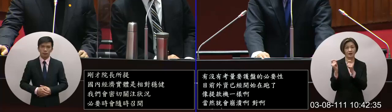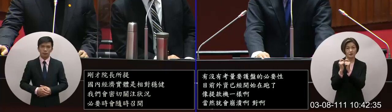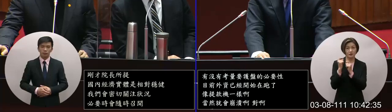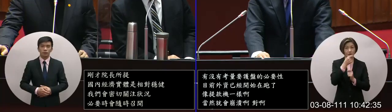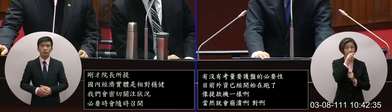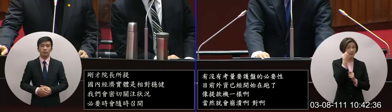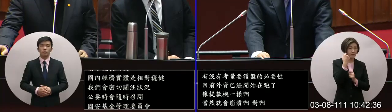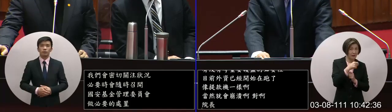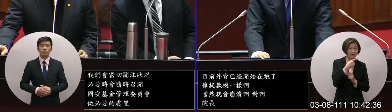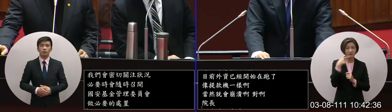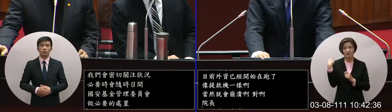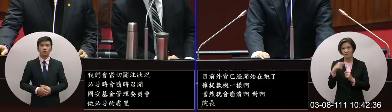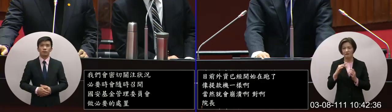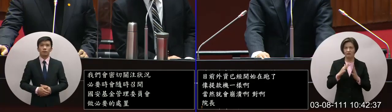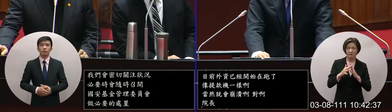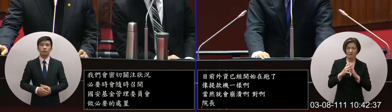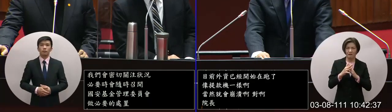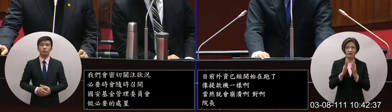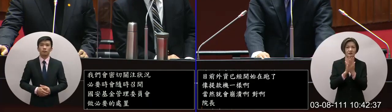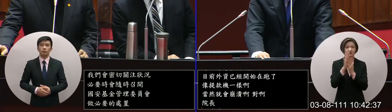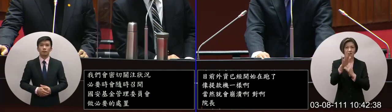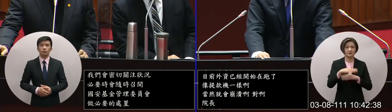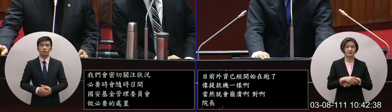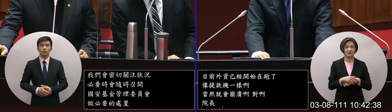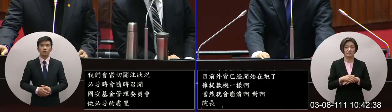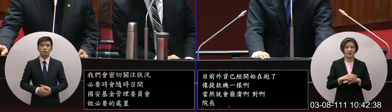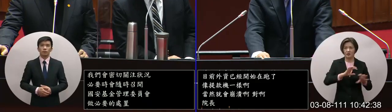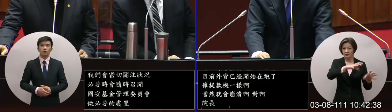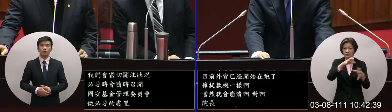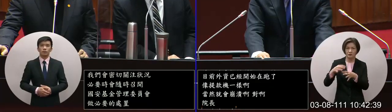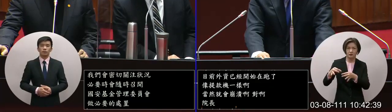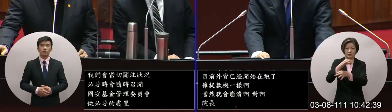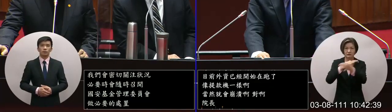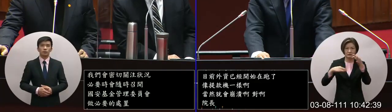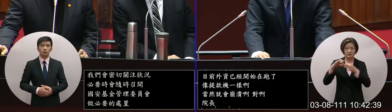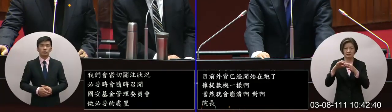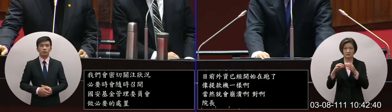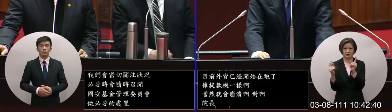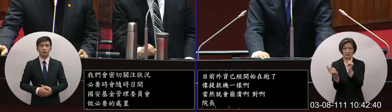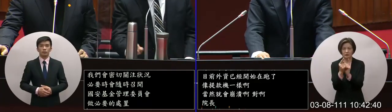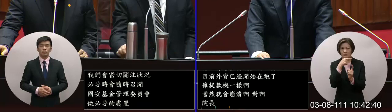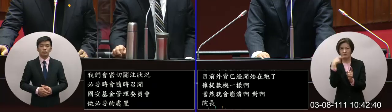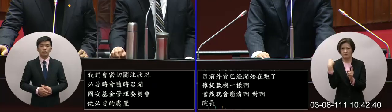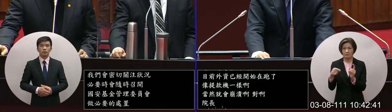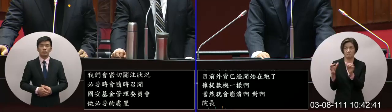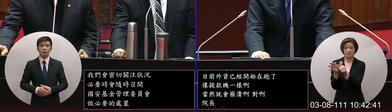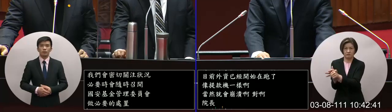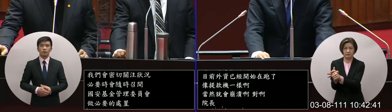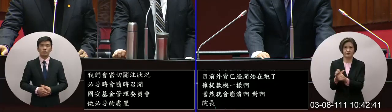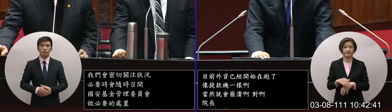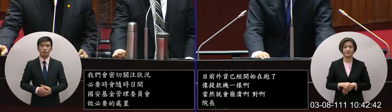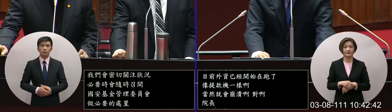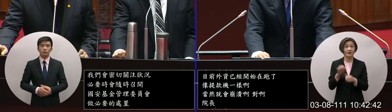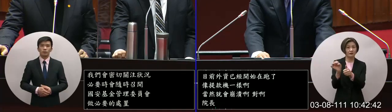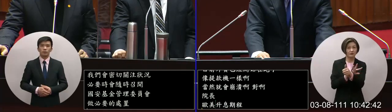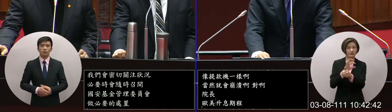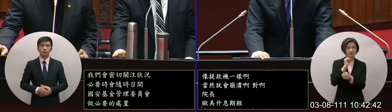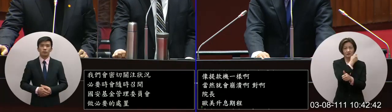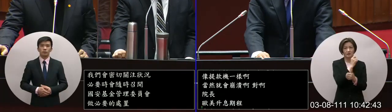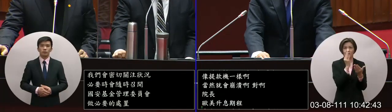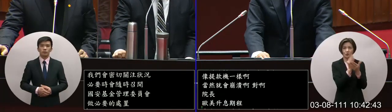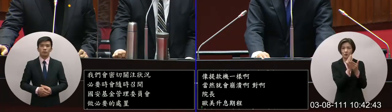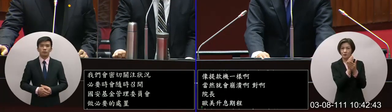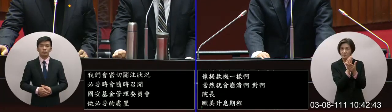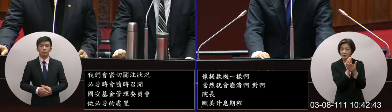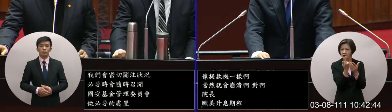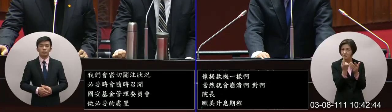乌战争开展出全球性的金融制裁，哦，已经催化台股啊，变成哦，就